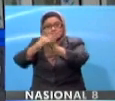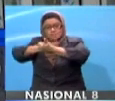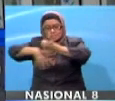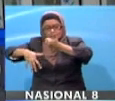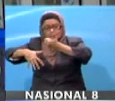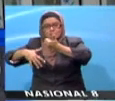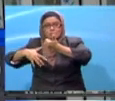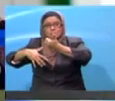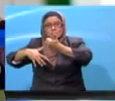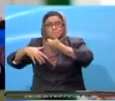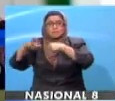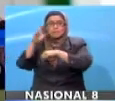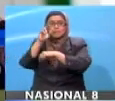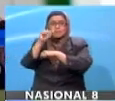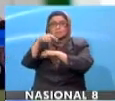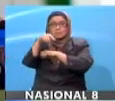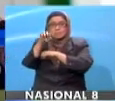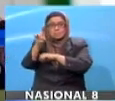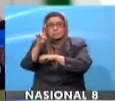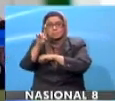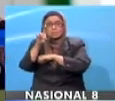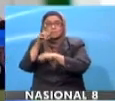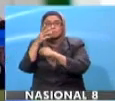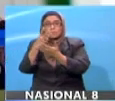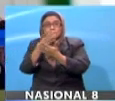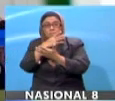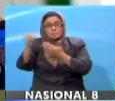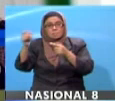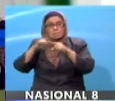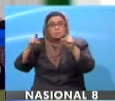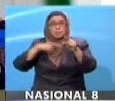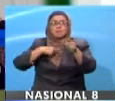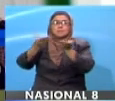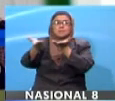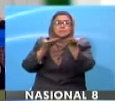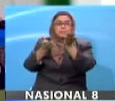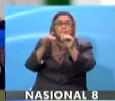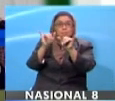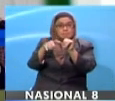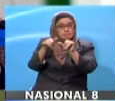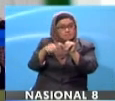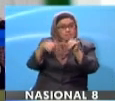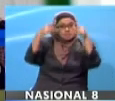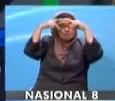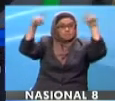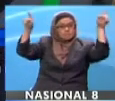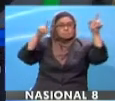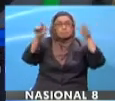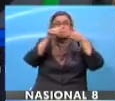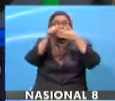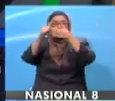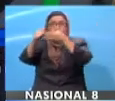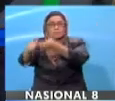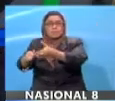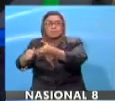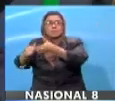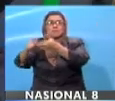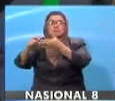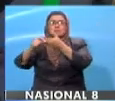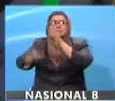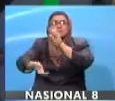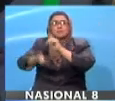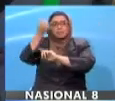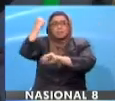Rapid Rail Sdn Bhd dan Prasarana Pengurusan Bersepadu dan Perkhidmatan Kejuruteraan Perdana yang menerajui pembidaan.